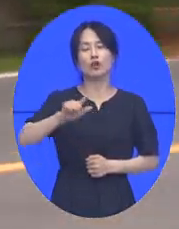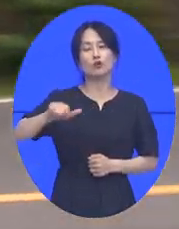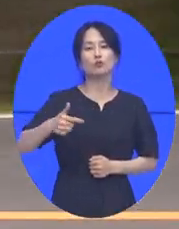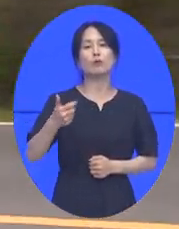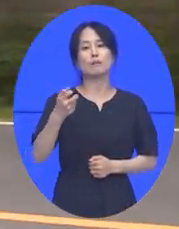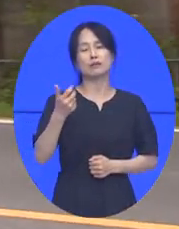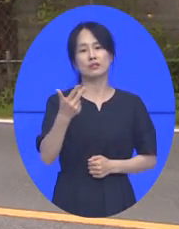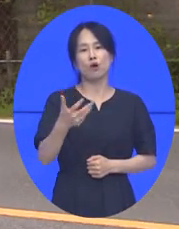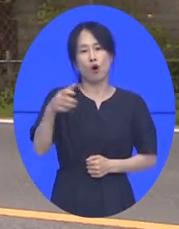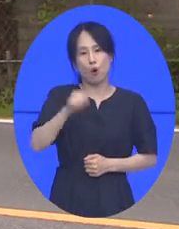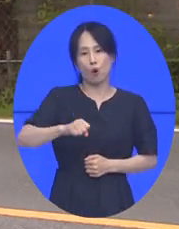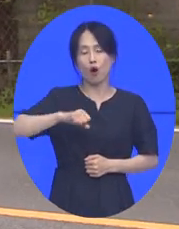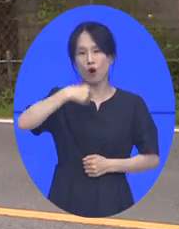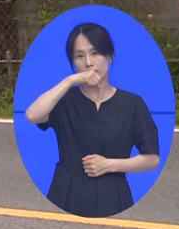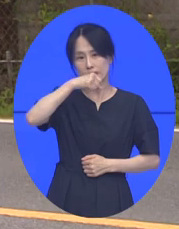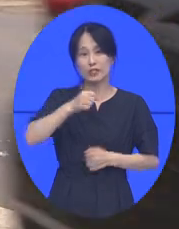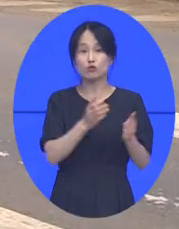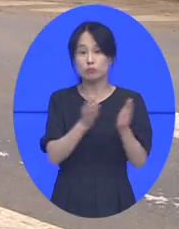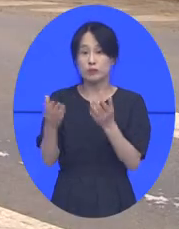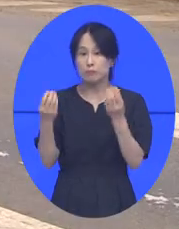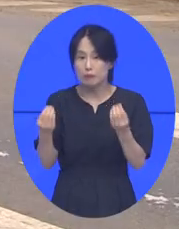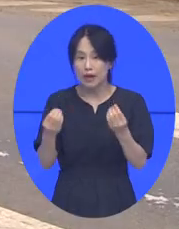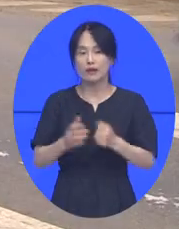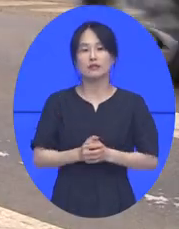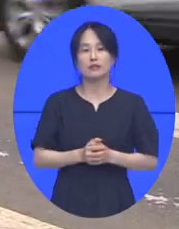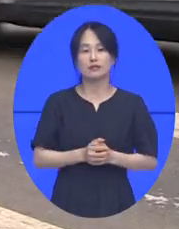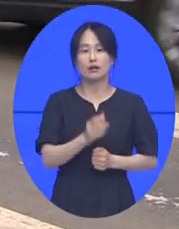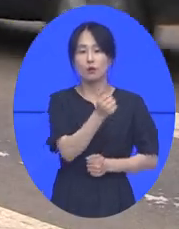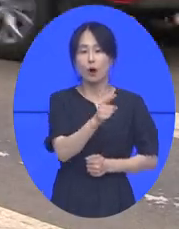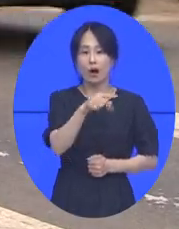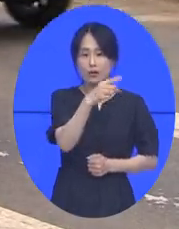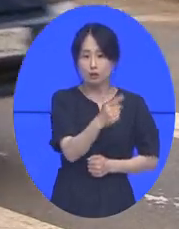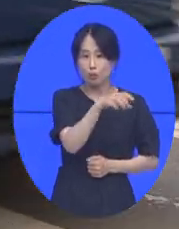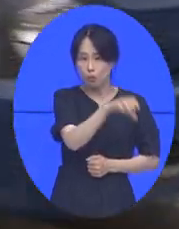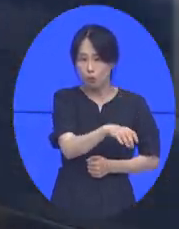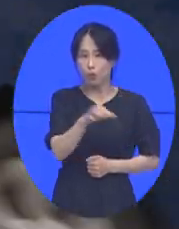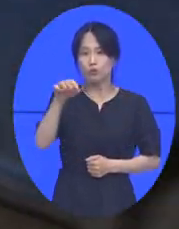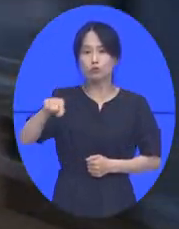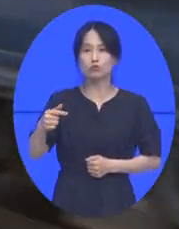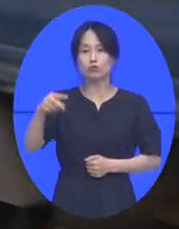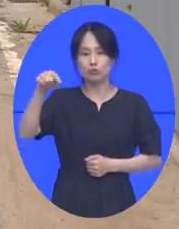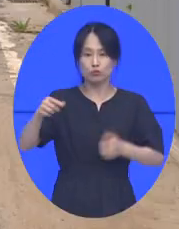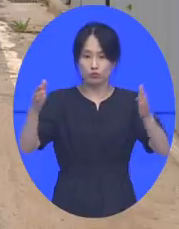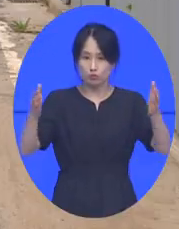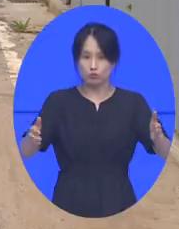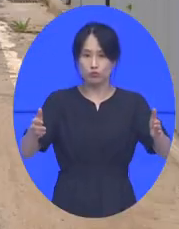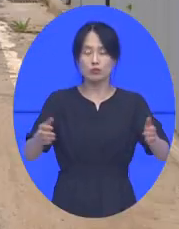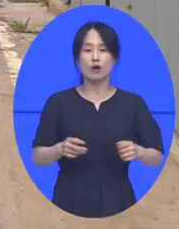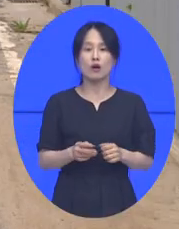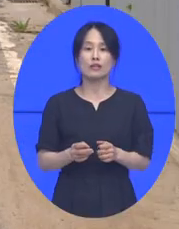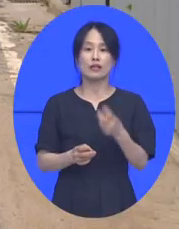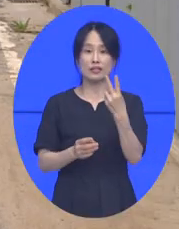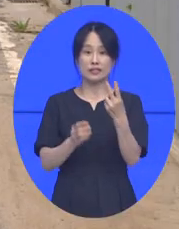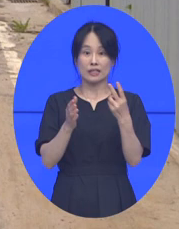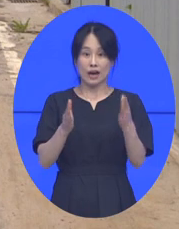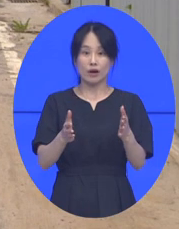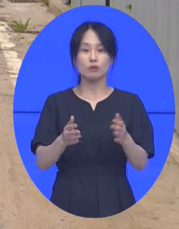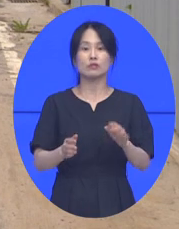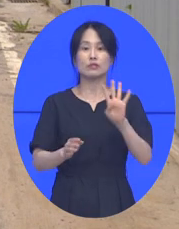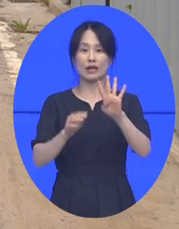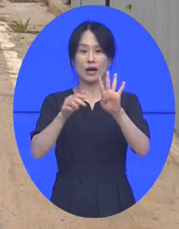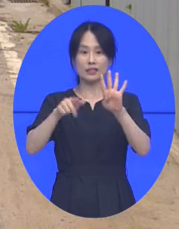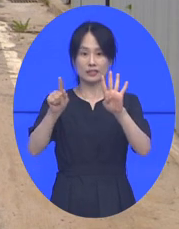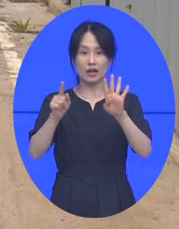1687억원의 사업비를 투입해 화도읍 가곡리 교차로부터 수동면 운수리 교차로까지 왕복 2차로에서